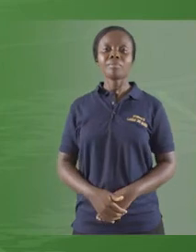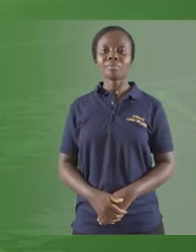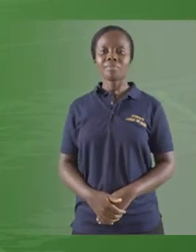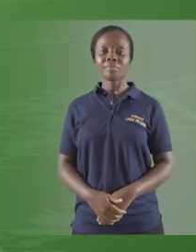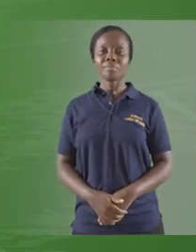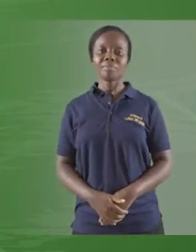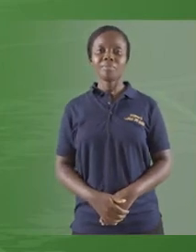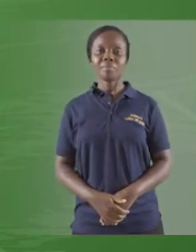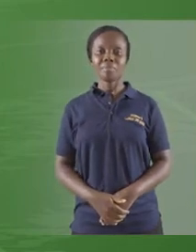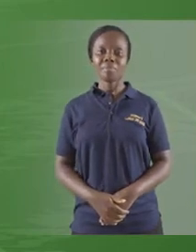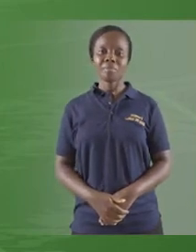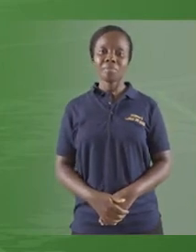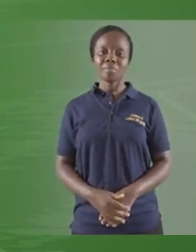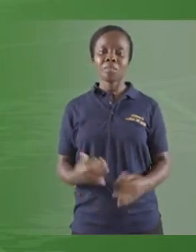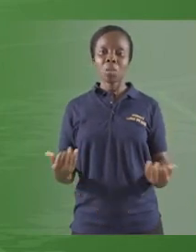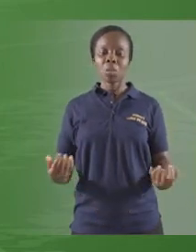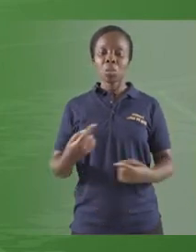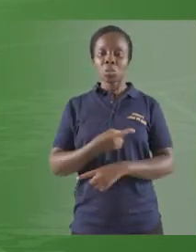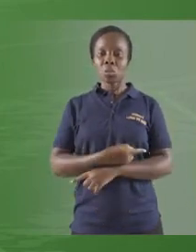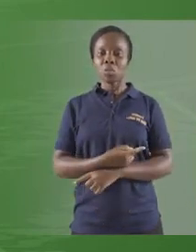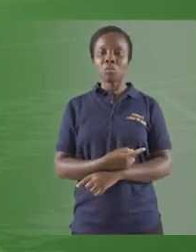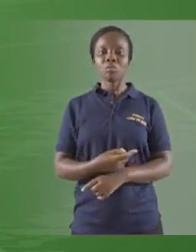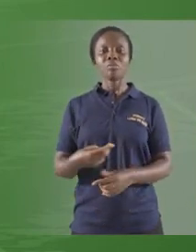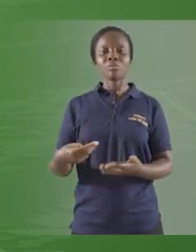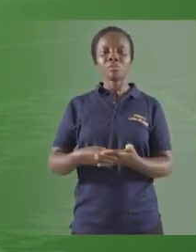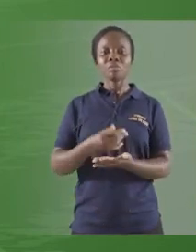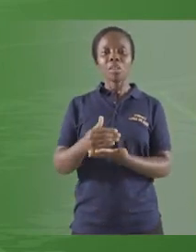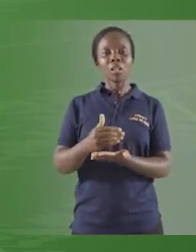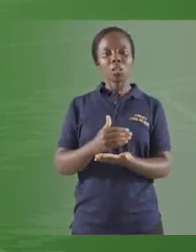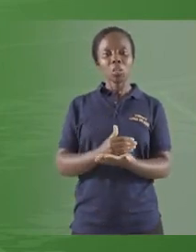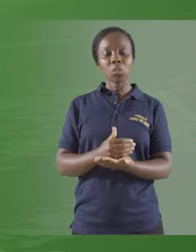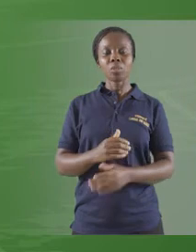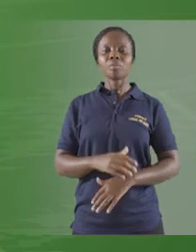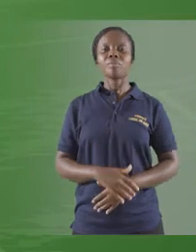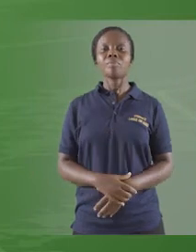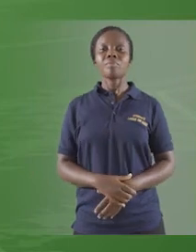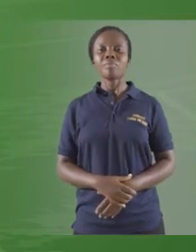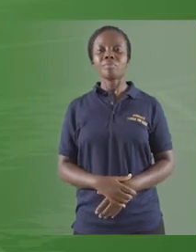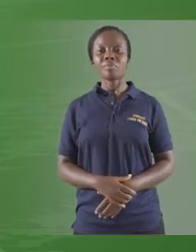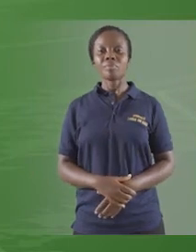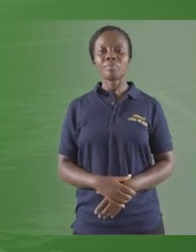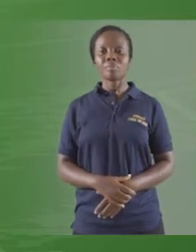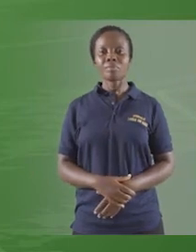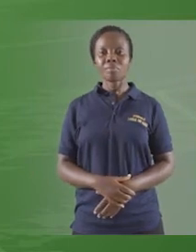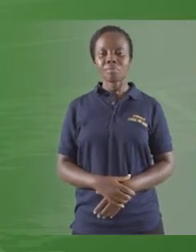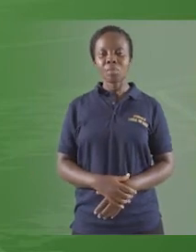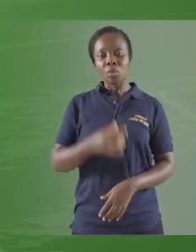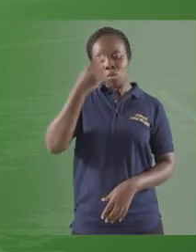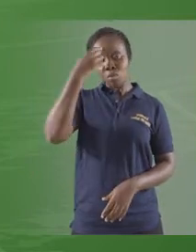Aujourd'hui, nous allons vous présenter une leçon qui concerne les